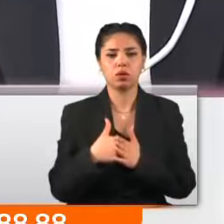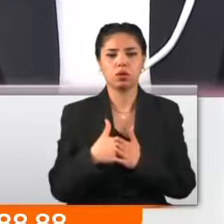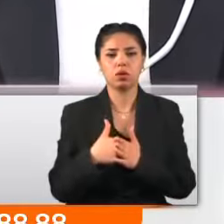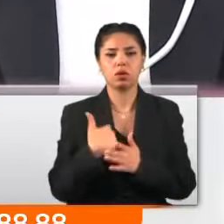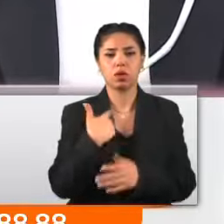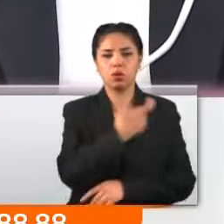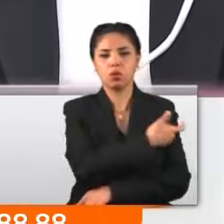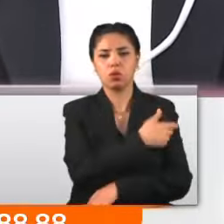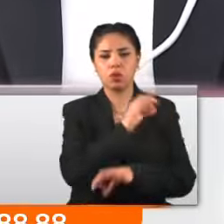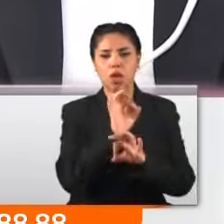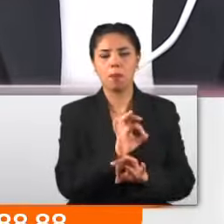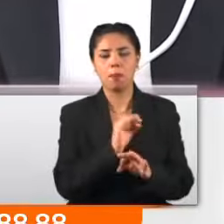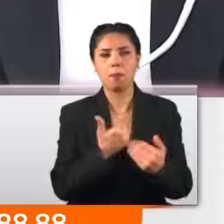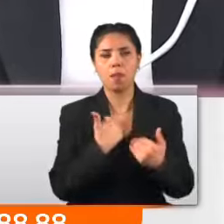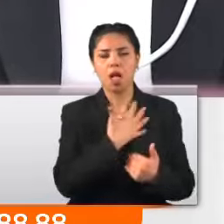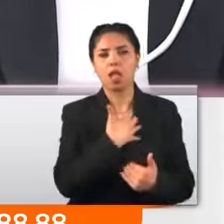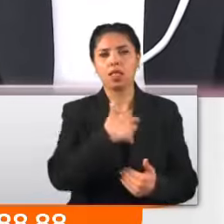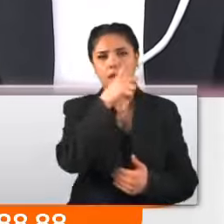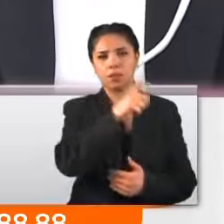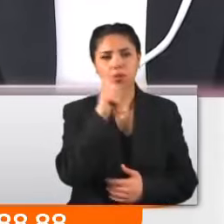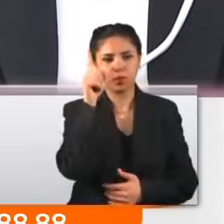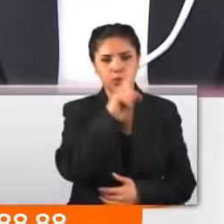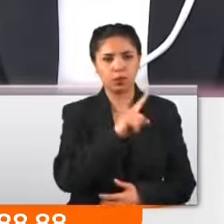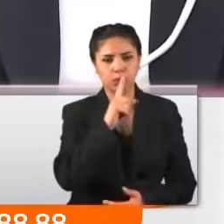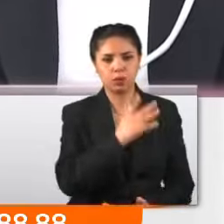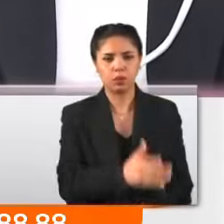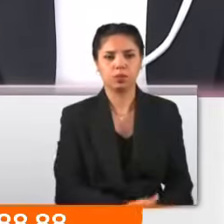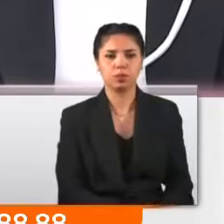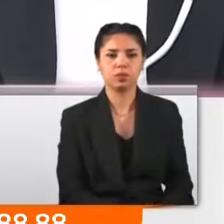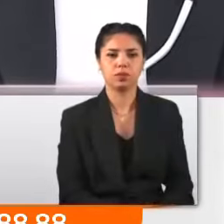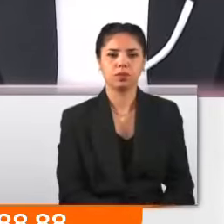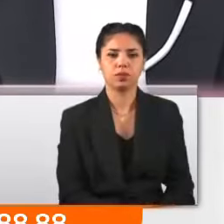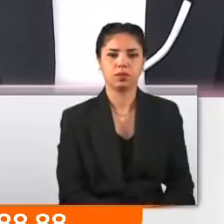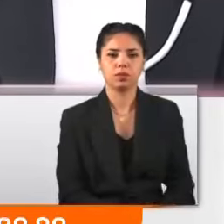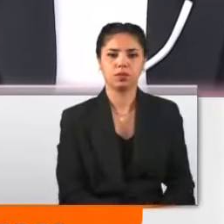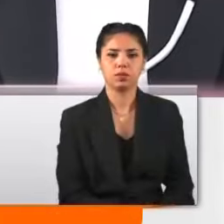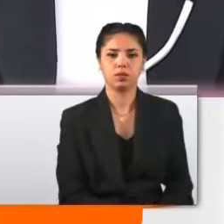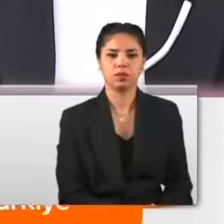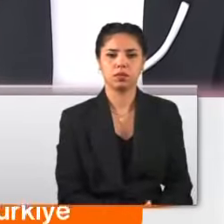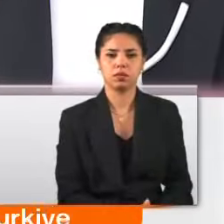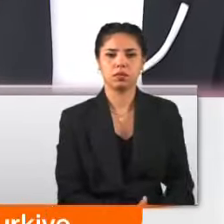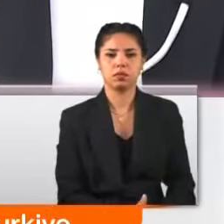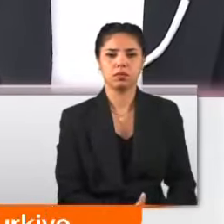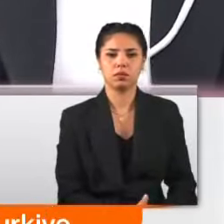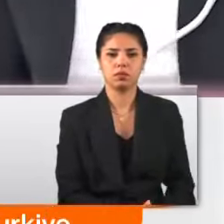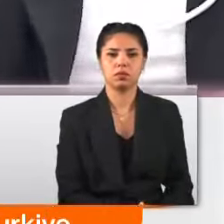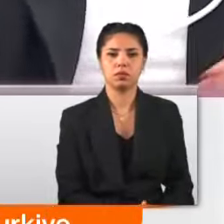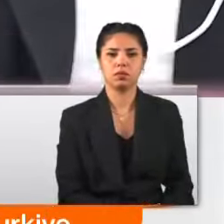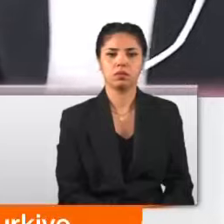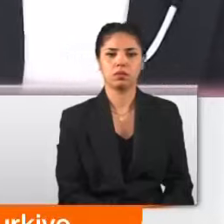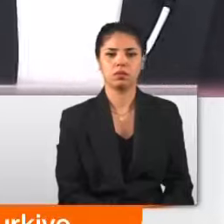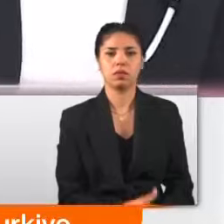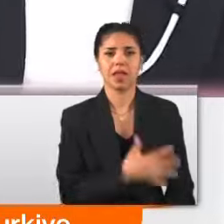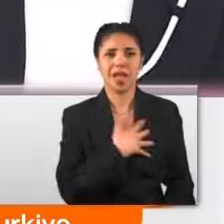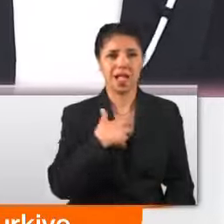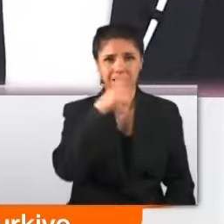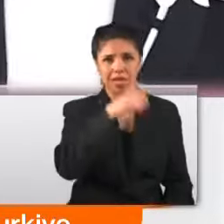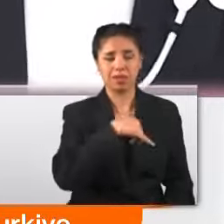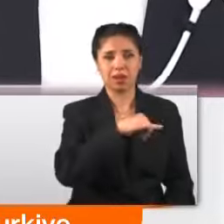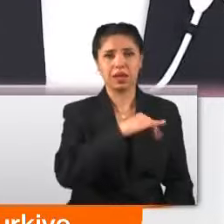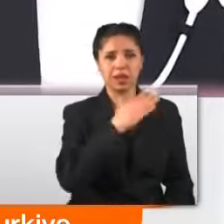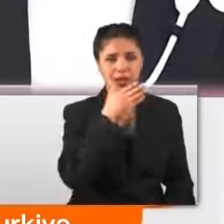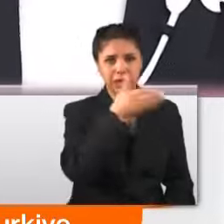süründüm. Annem yüzünden. Doğru. Ben seni... Yani o yüzden çünkü anneme... Annemin yanına gitsem, ben